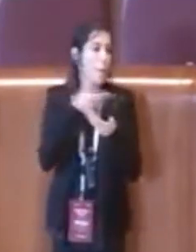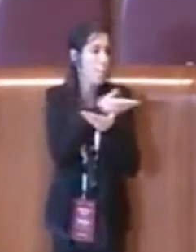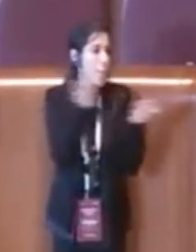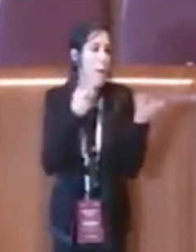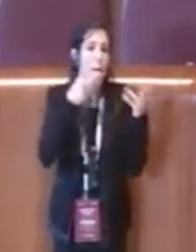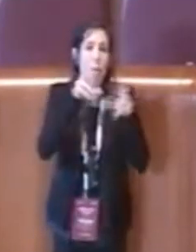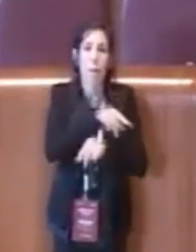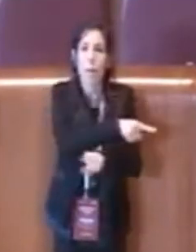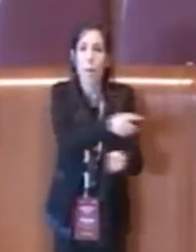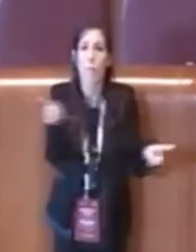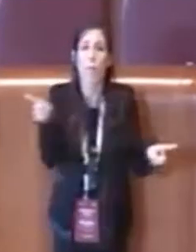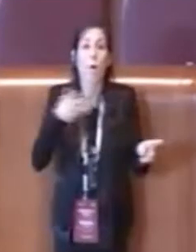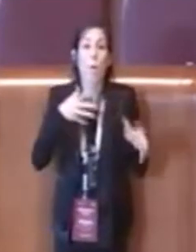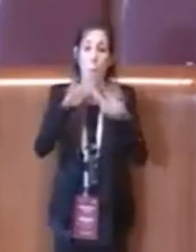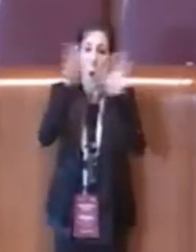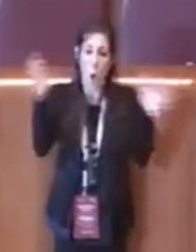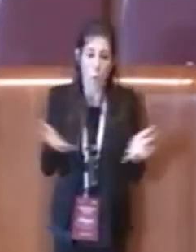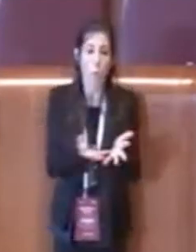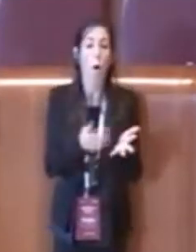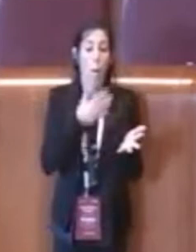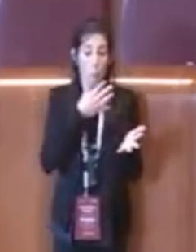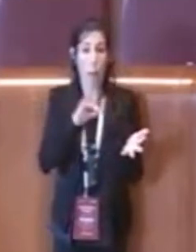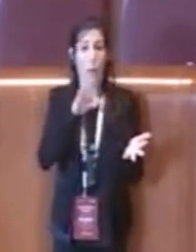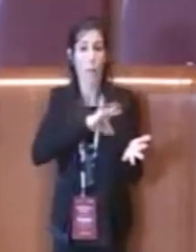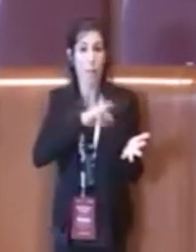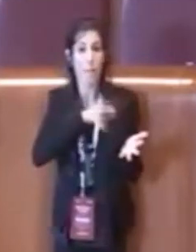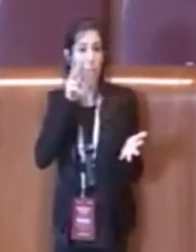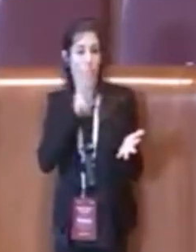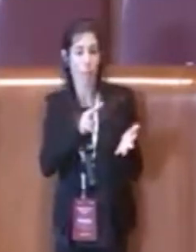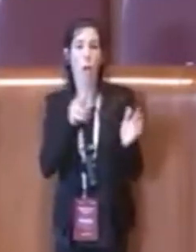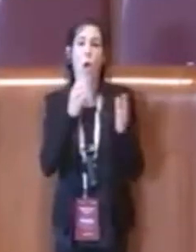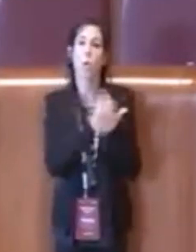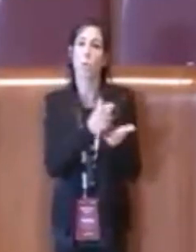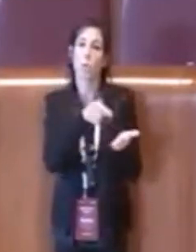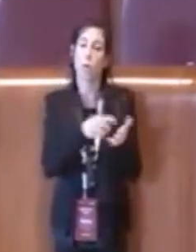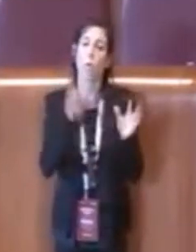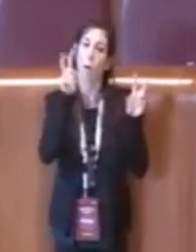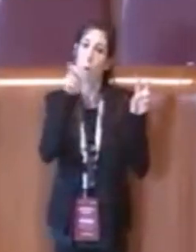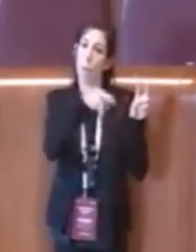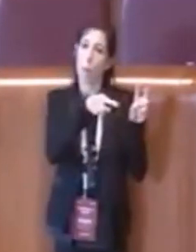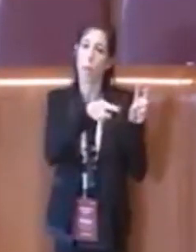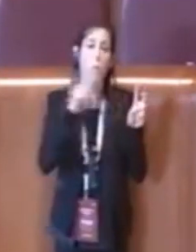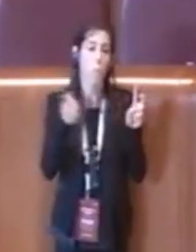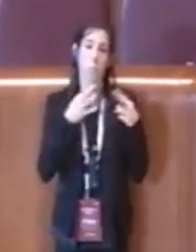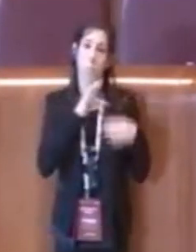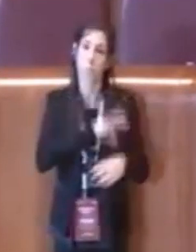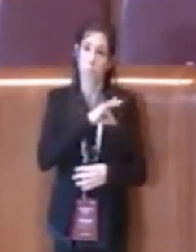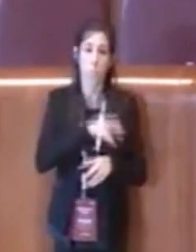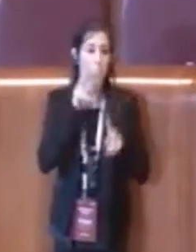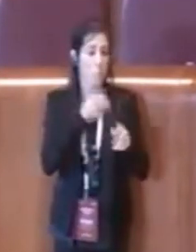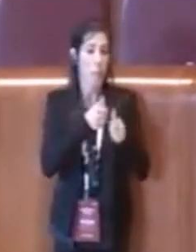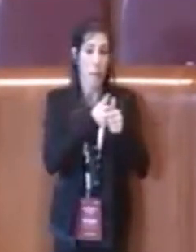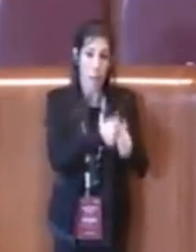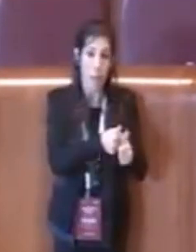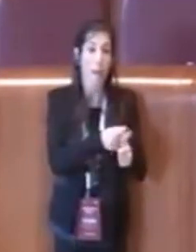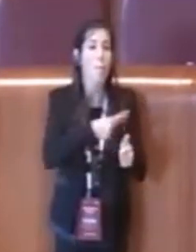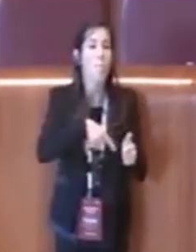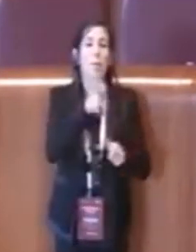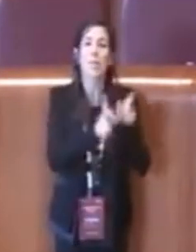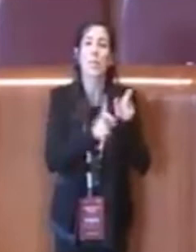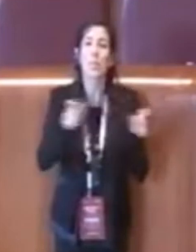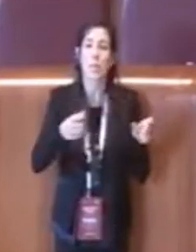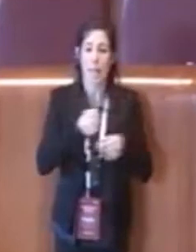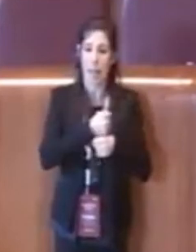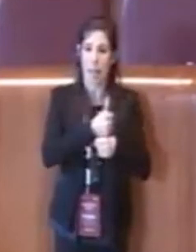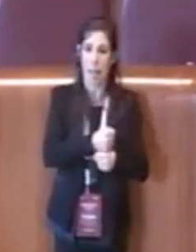scenario globale l'attenzione su Roma è presente, c'è stata anzi grande soddisfazione da parte dei delegati delle diverse città a